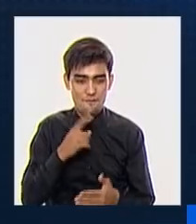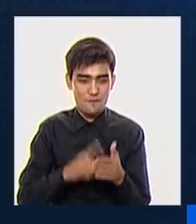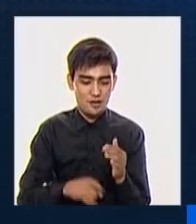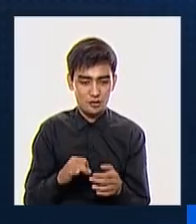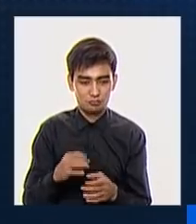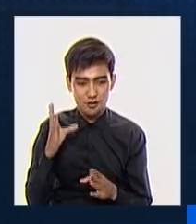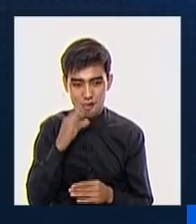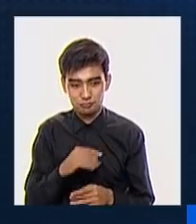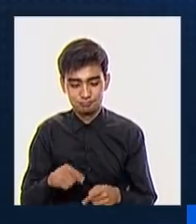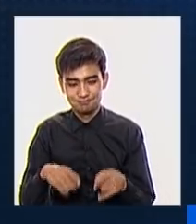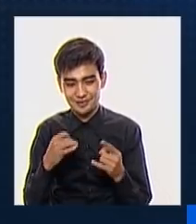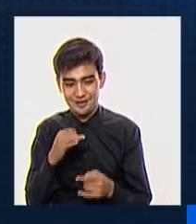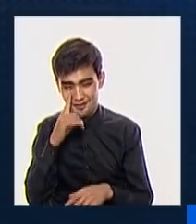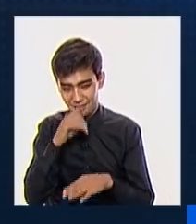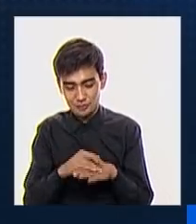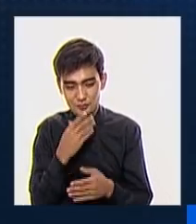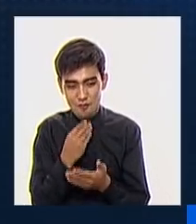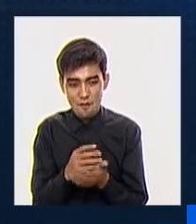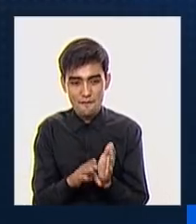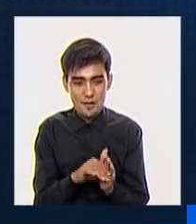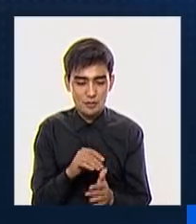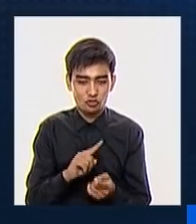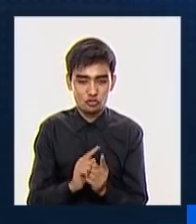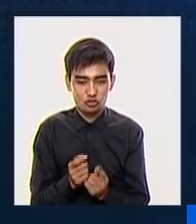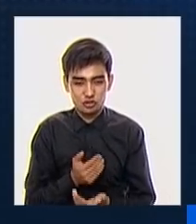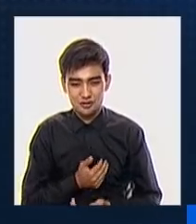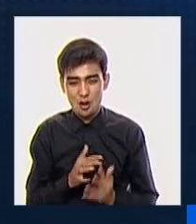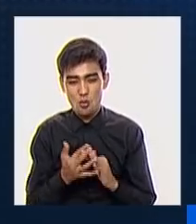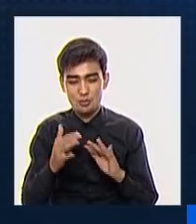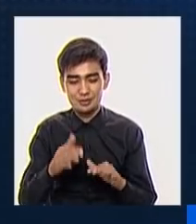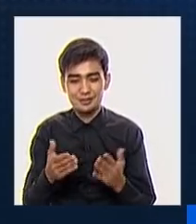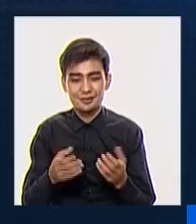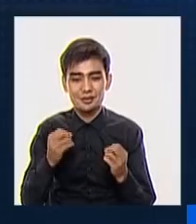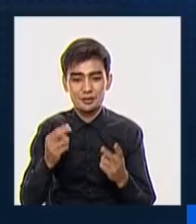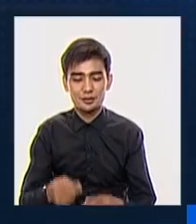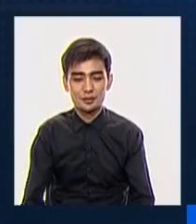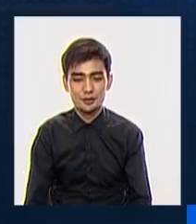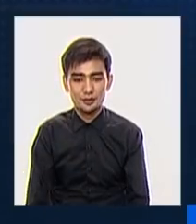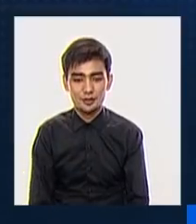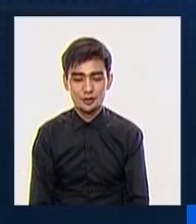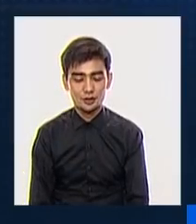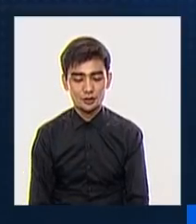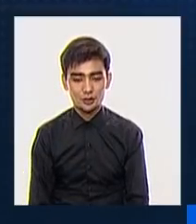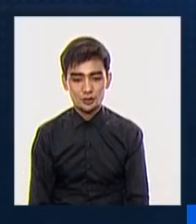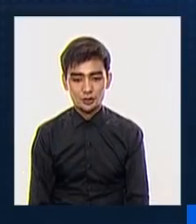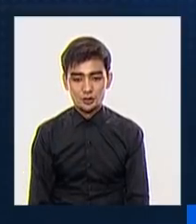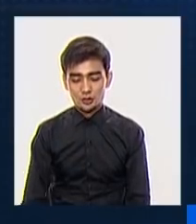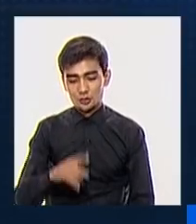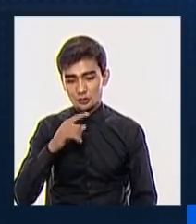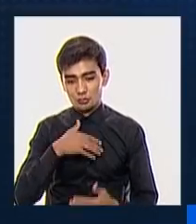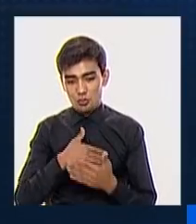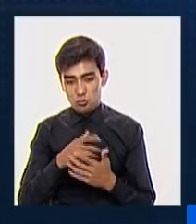вот возможность избрать своего акима поможет изменить жизнь в селах? Ну, судя по